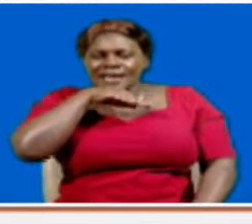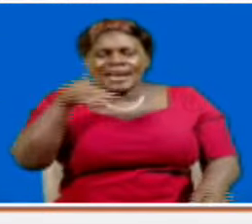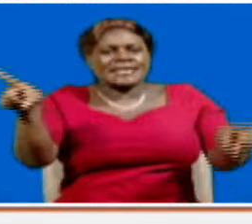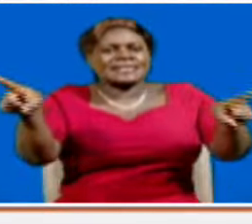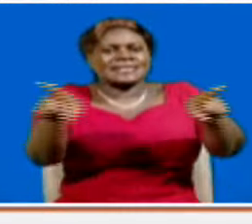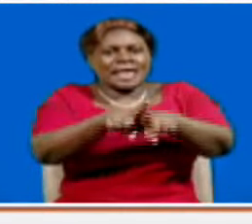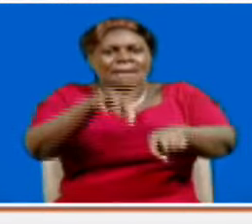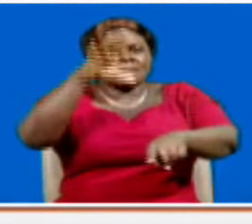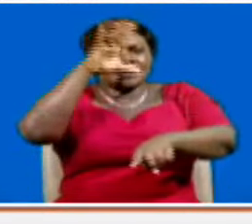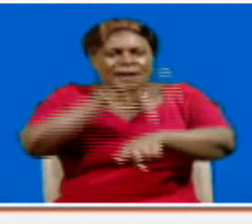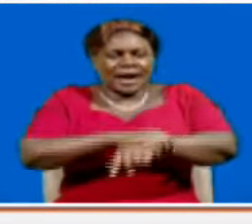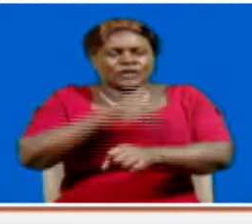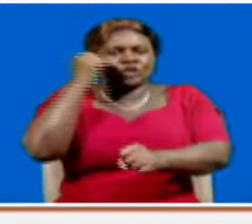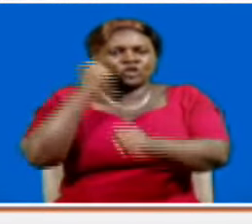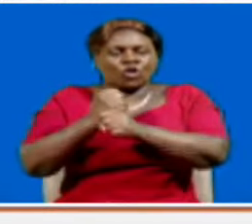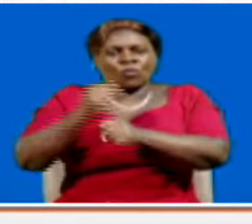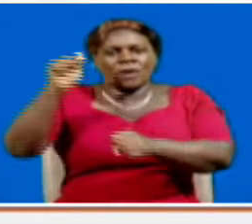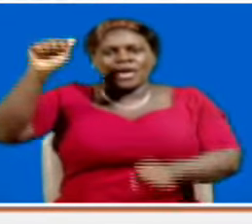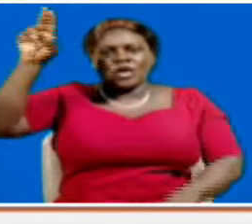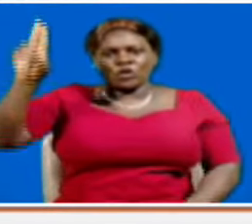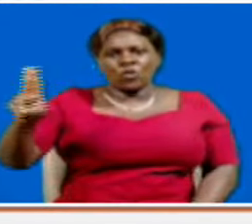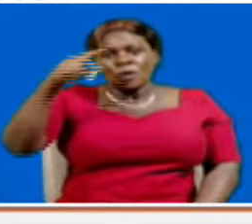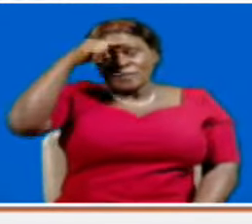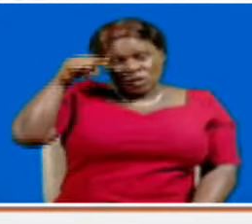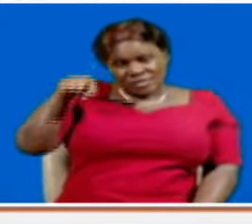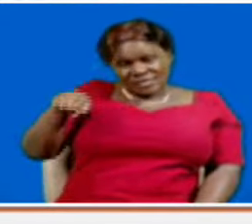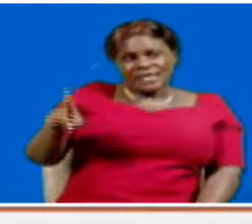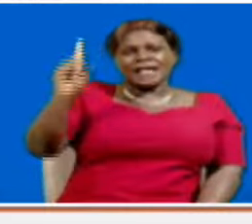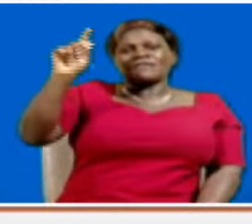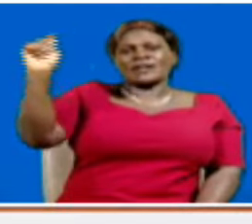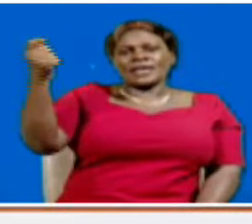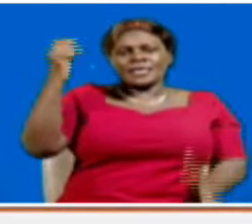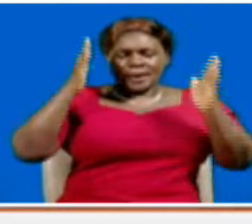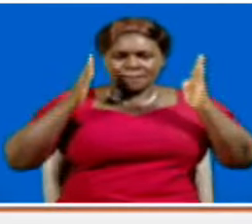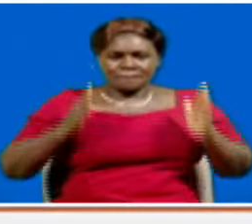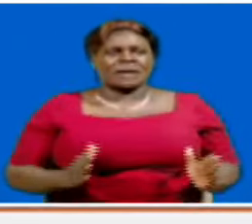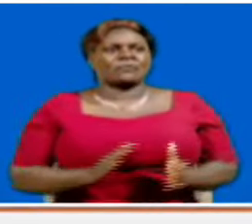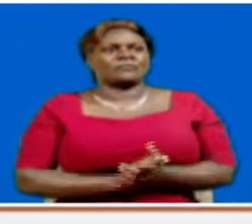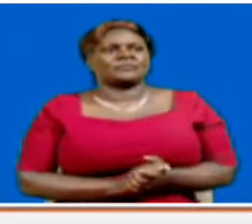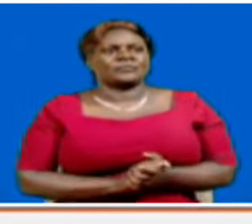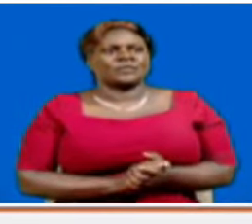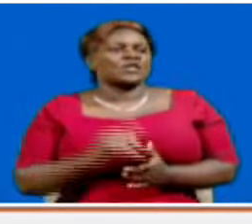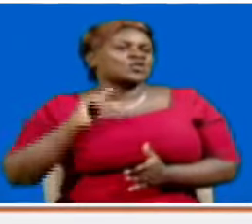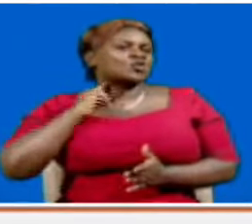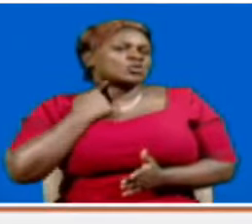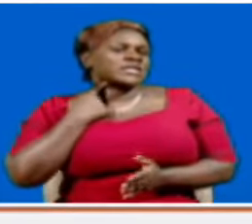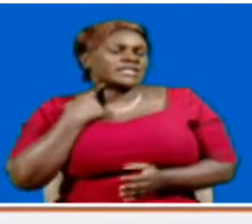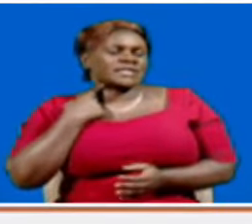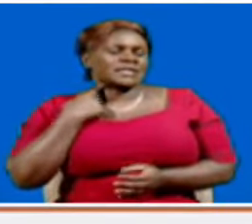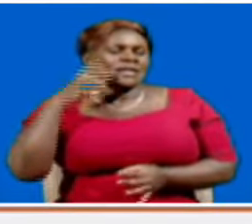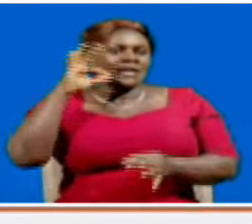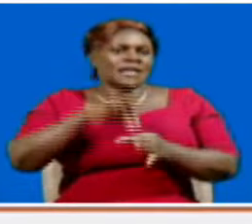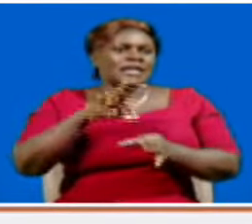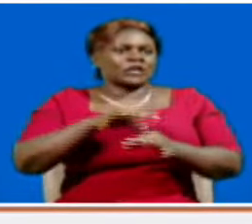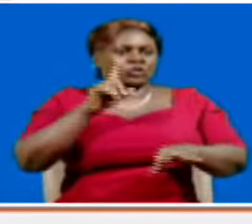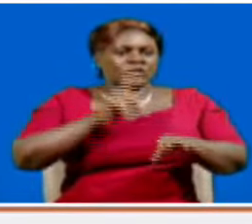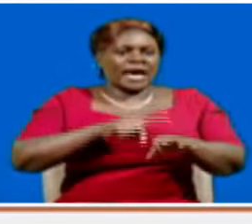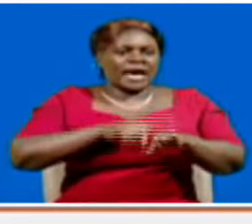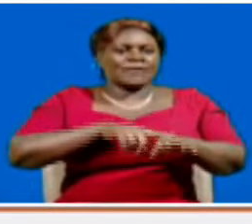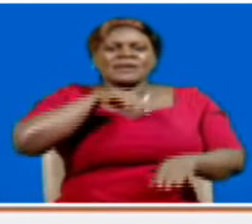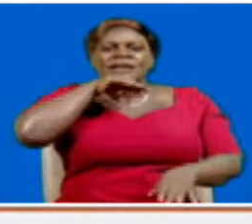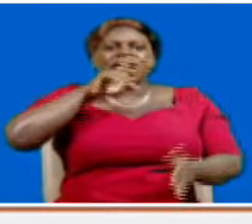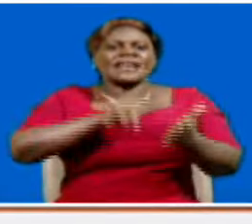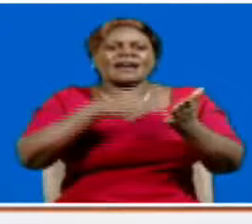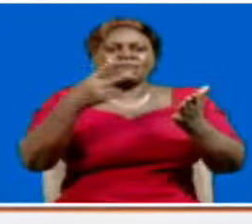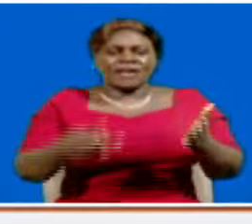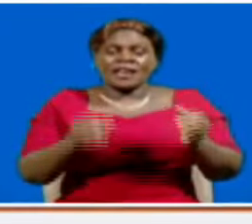yeye amepata hii kazi ya AU kwa sababu yeye ni Mkenya. Utamu ya election ni kushinda Raila. Sasa hii utamu ya kura itakuwa